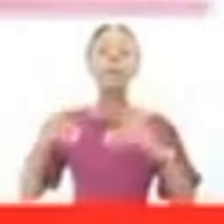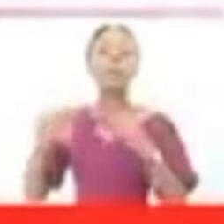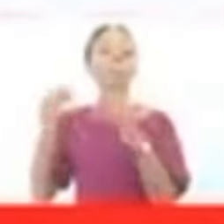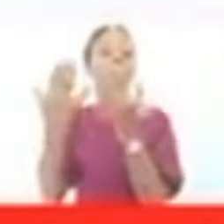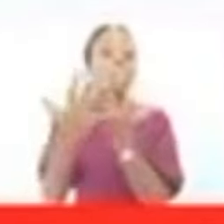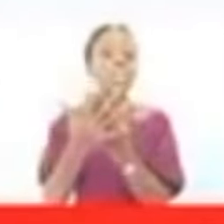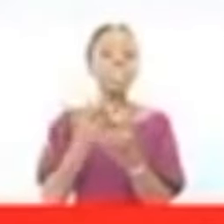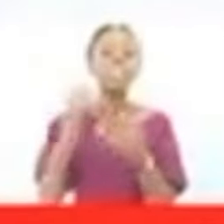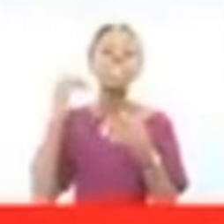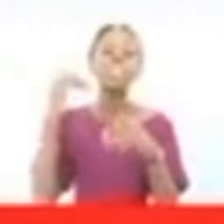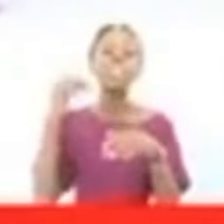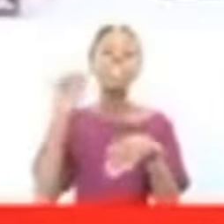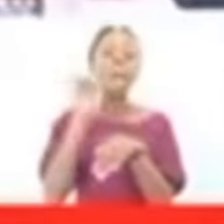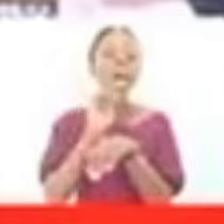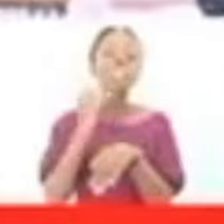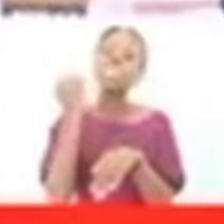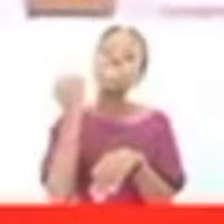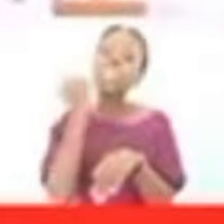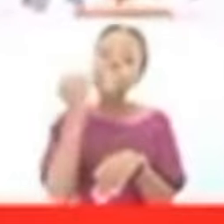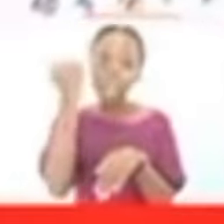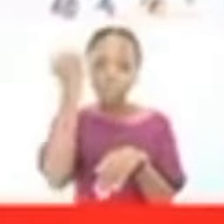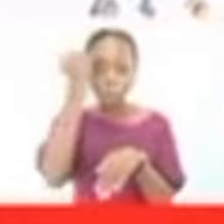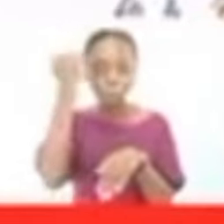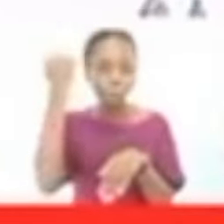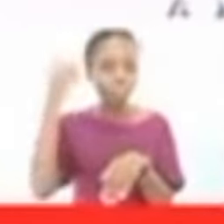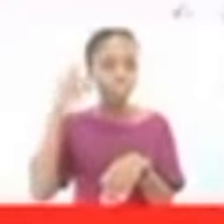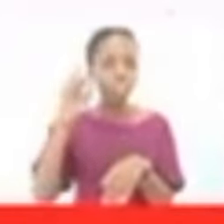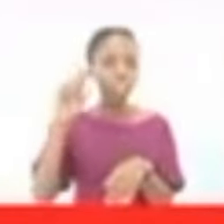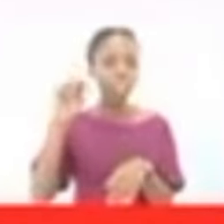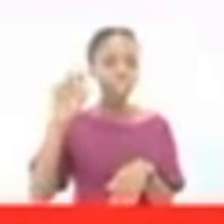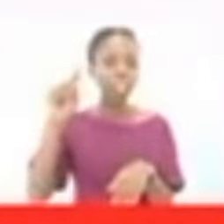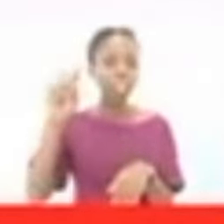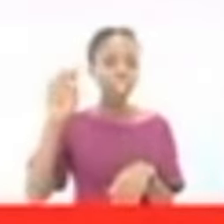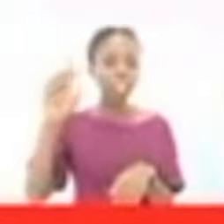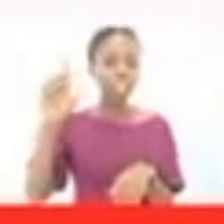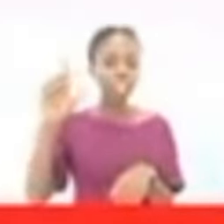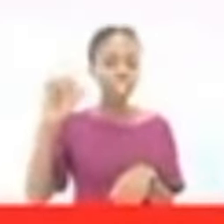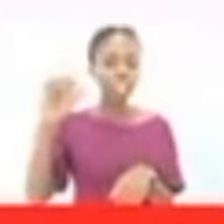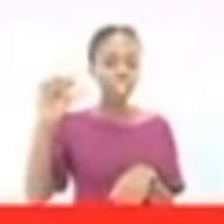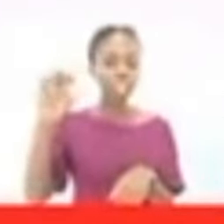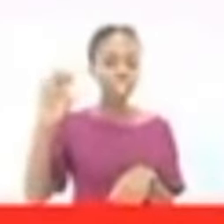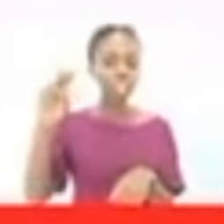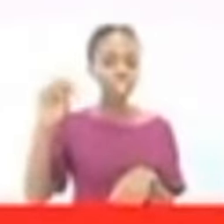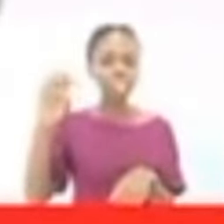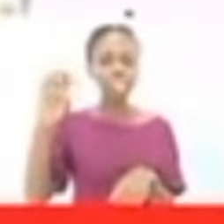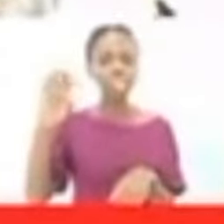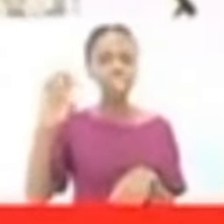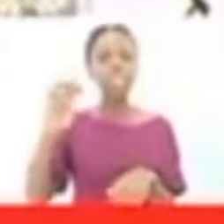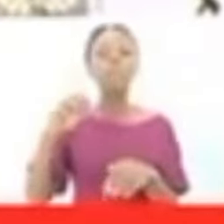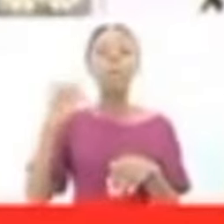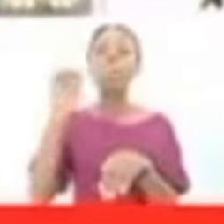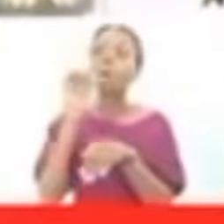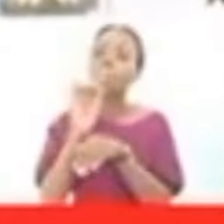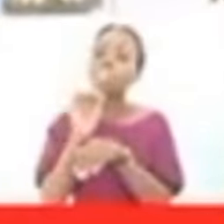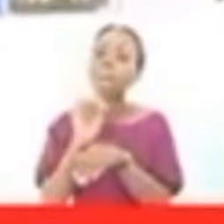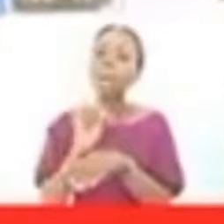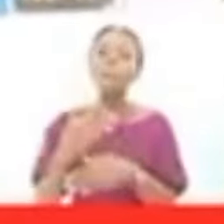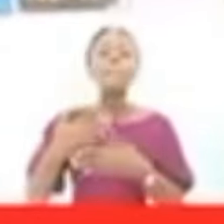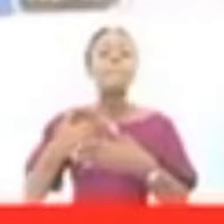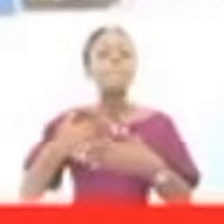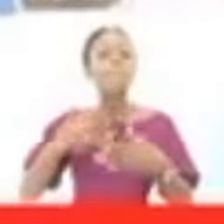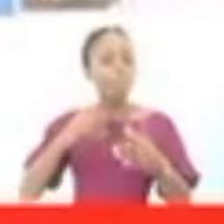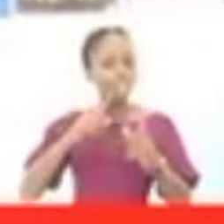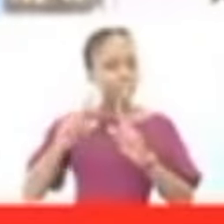Niliuliza head of intelligence kabla hajanifunga wa coast, nikamuuliza